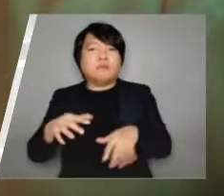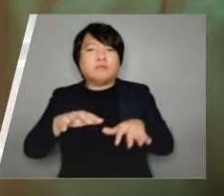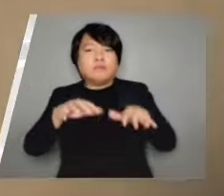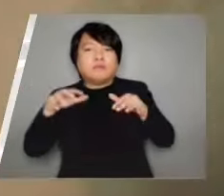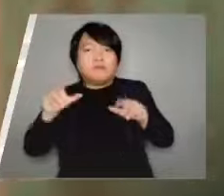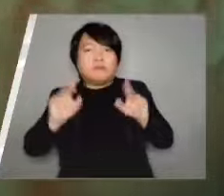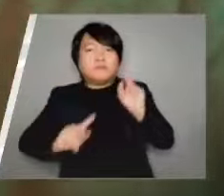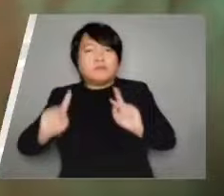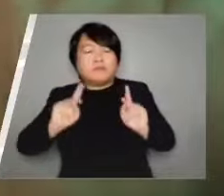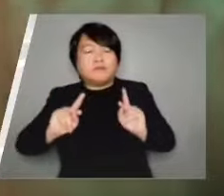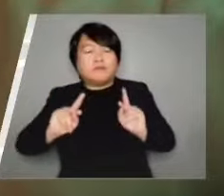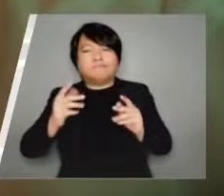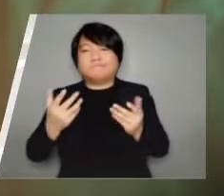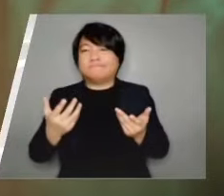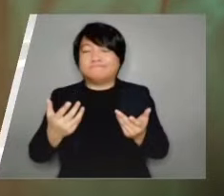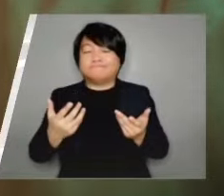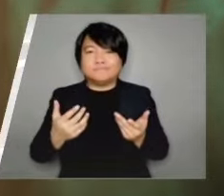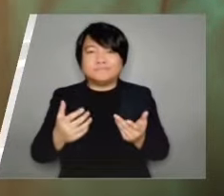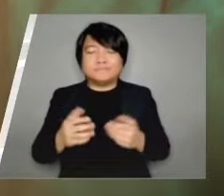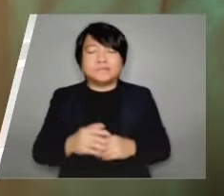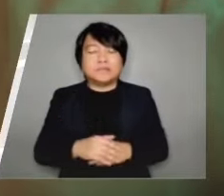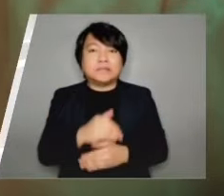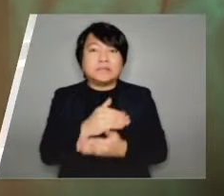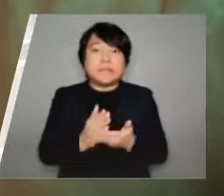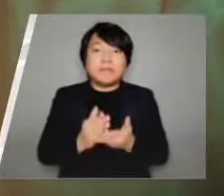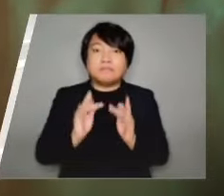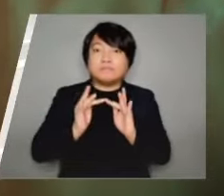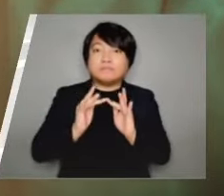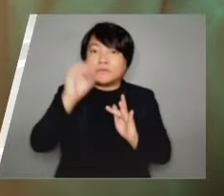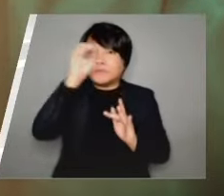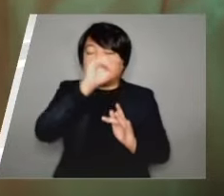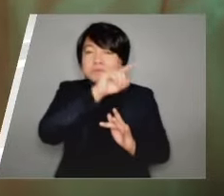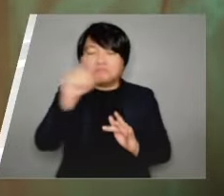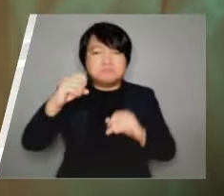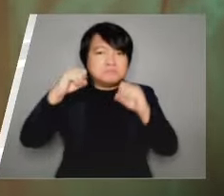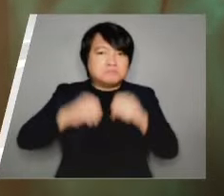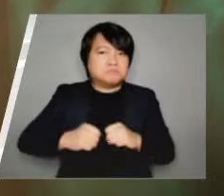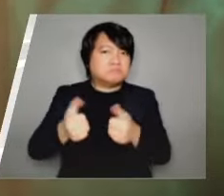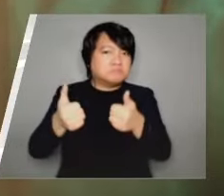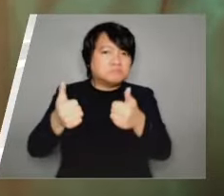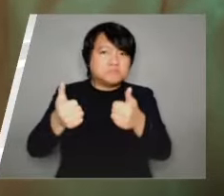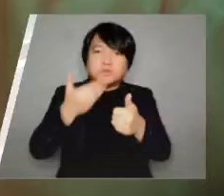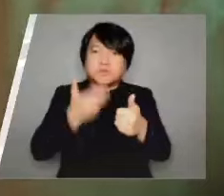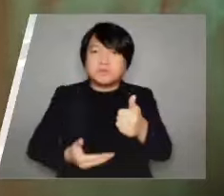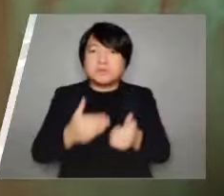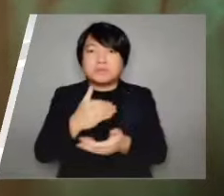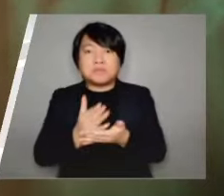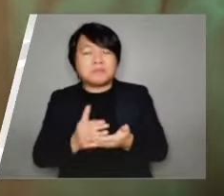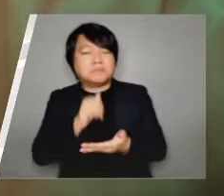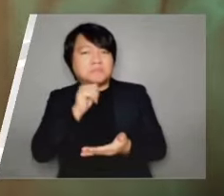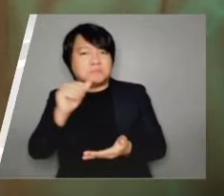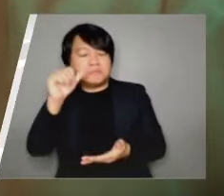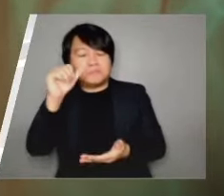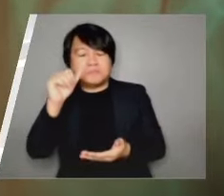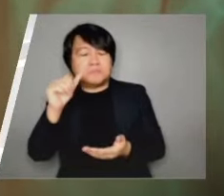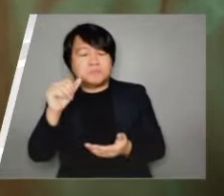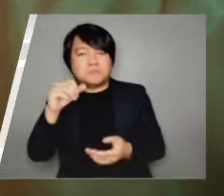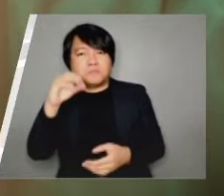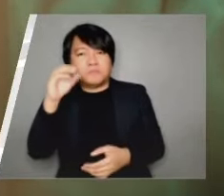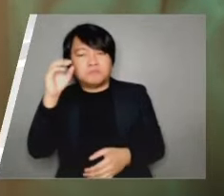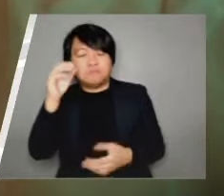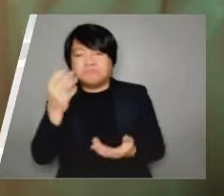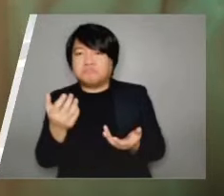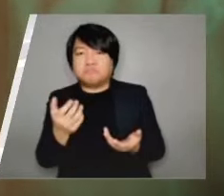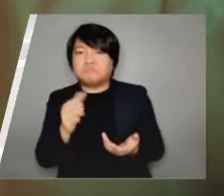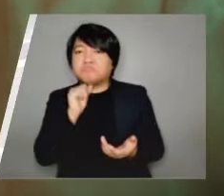online? Agree ang iba. Ang mahalaga raw ay ang laman at hindi ang haba ng mensahe. Kahit maikli raw ay tumatagos ang